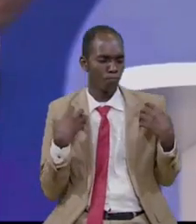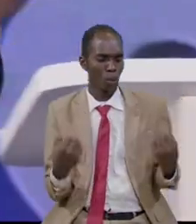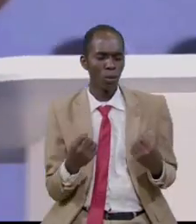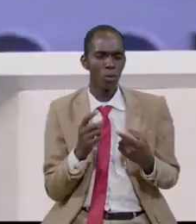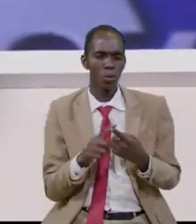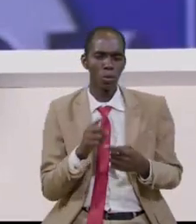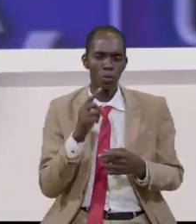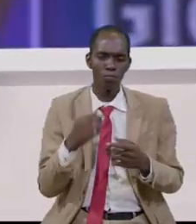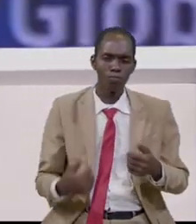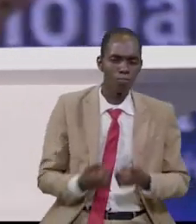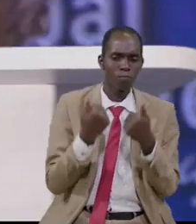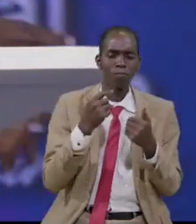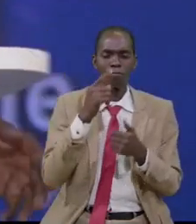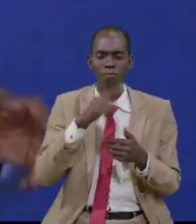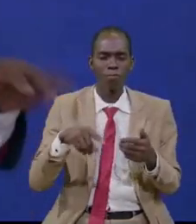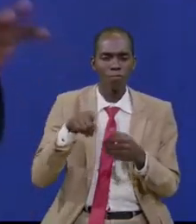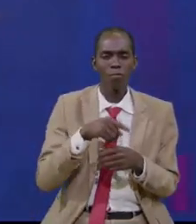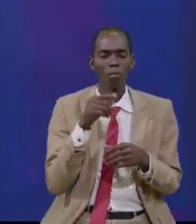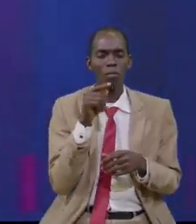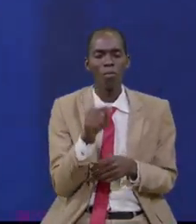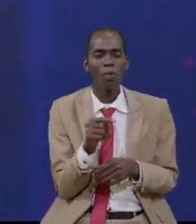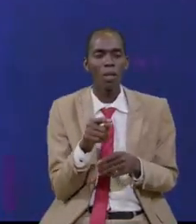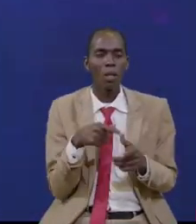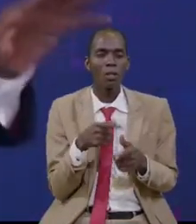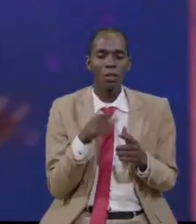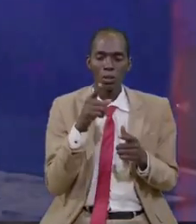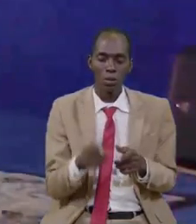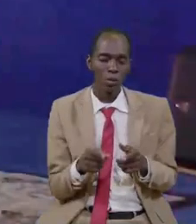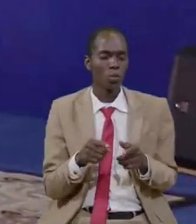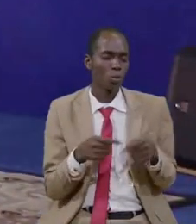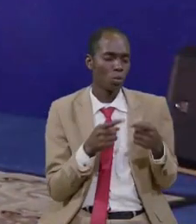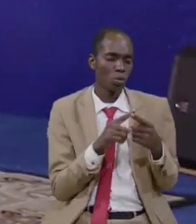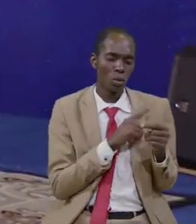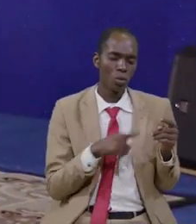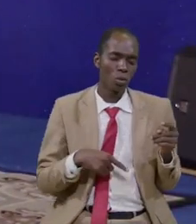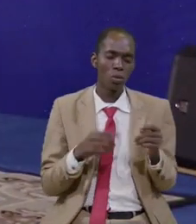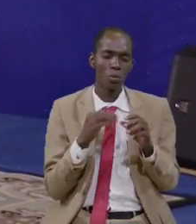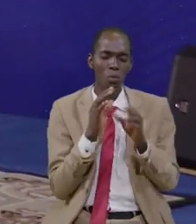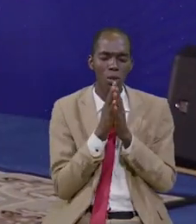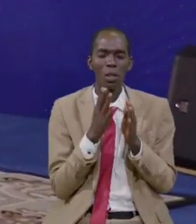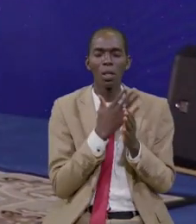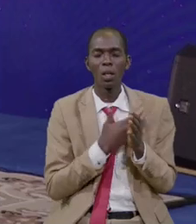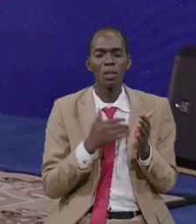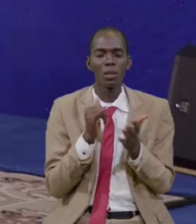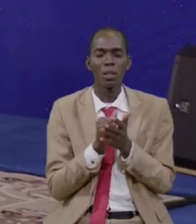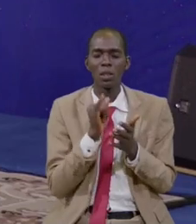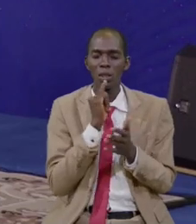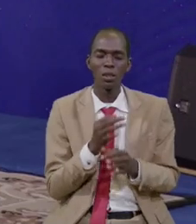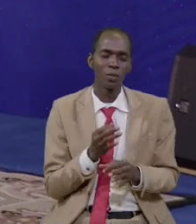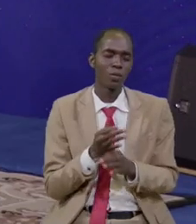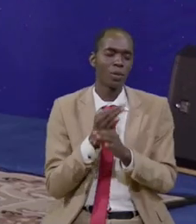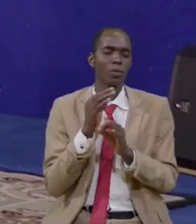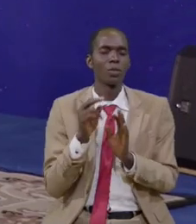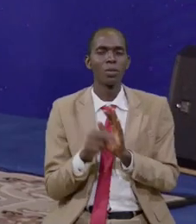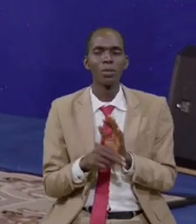tu t'attaches fidèlement à la parole de Dieu. Ça, c'est la fidélité. Montrez-moi un chrétien